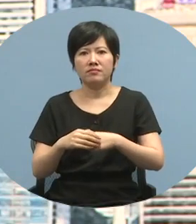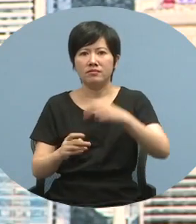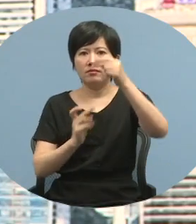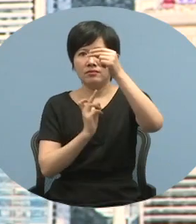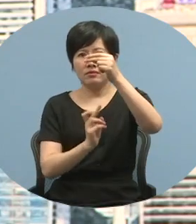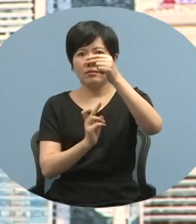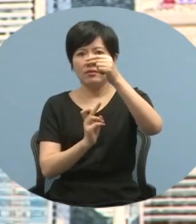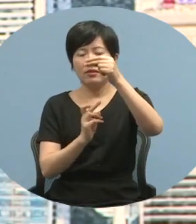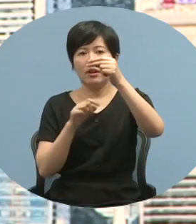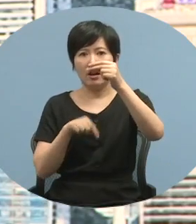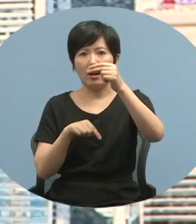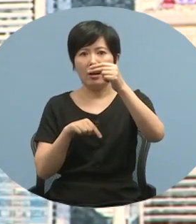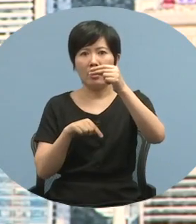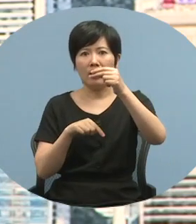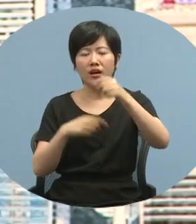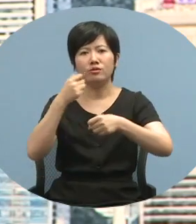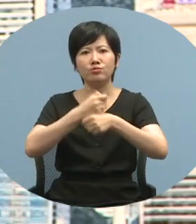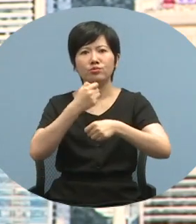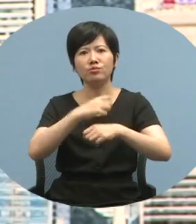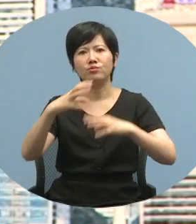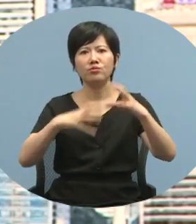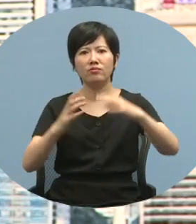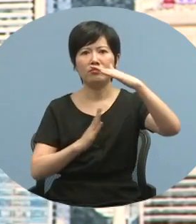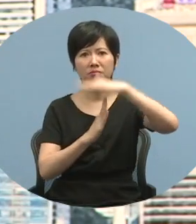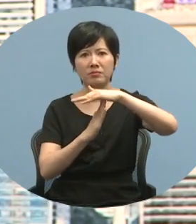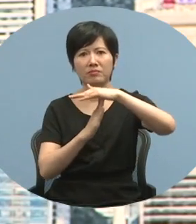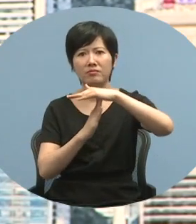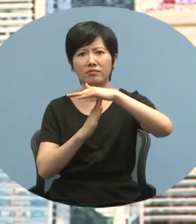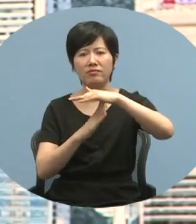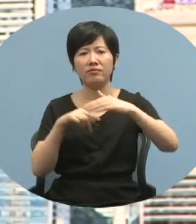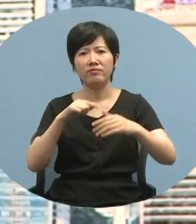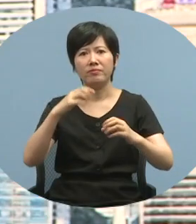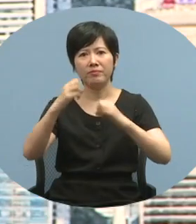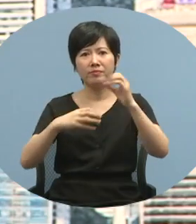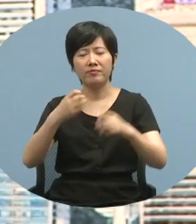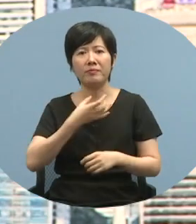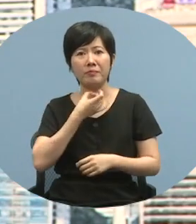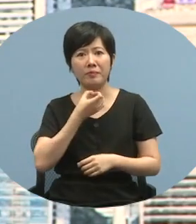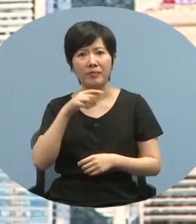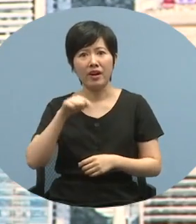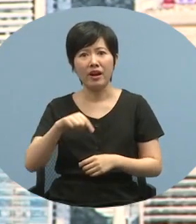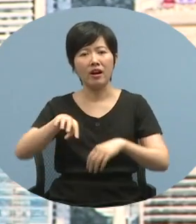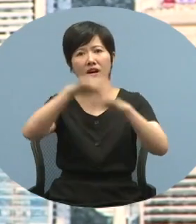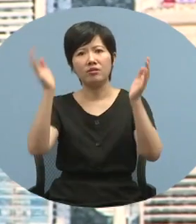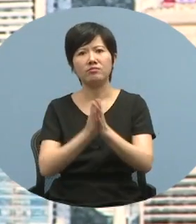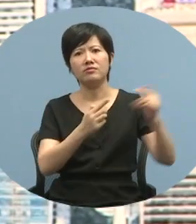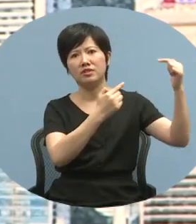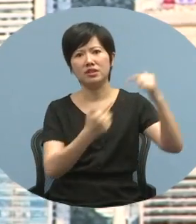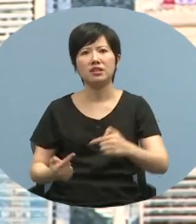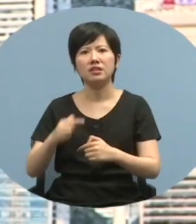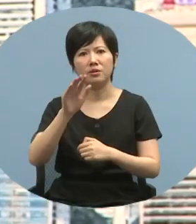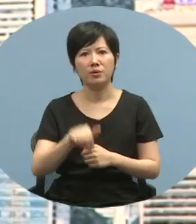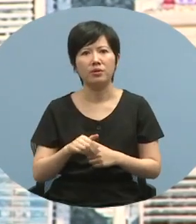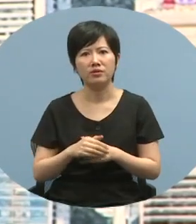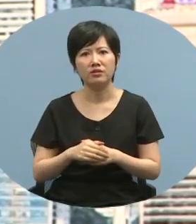是七月中的時候，即是停止了會期的時候，那些未議的事項呢，全部是可以繼續做的。而事